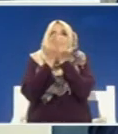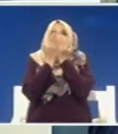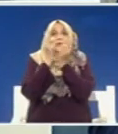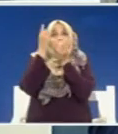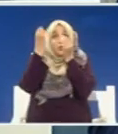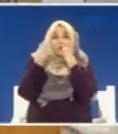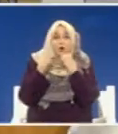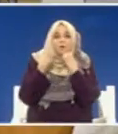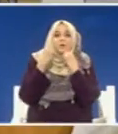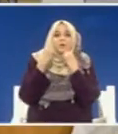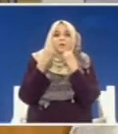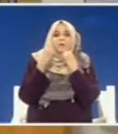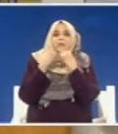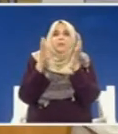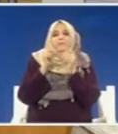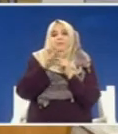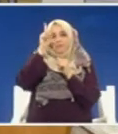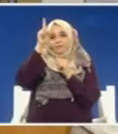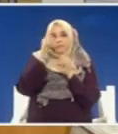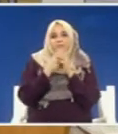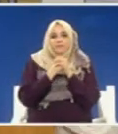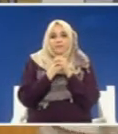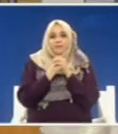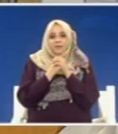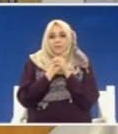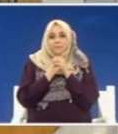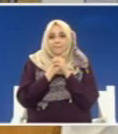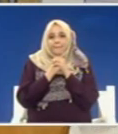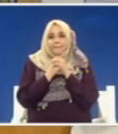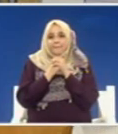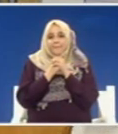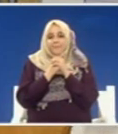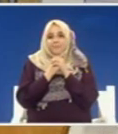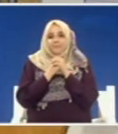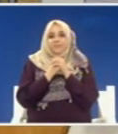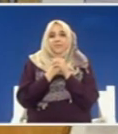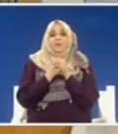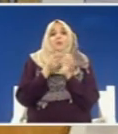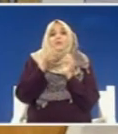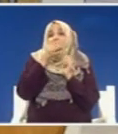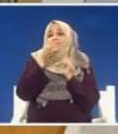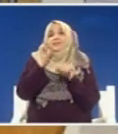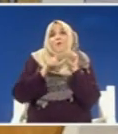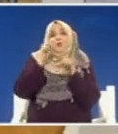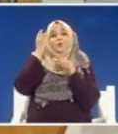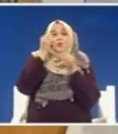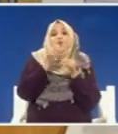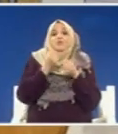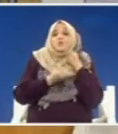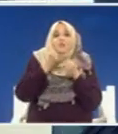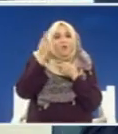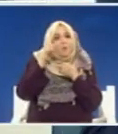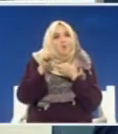والرازق والمعطي هو الله تعالى، الواهب. وبعض الابتلاء محبة، شيخ، محبة من الله تعالى، يعني